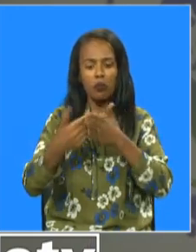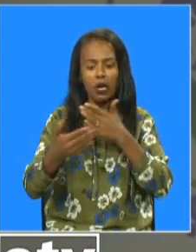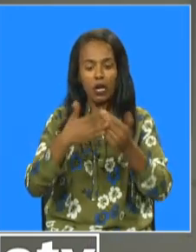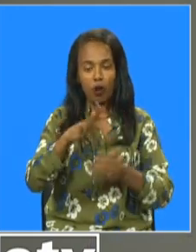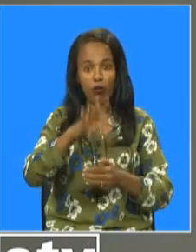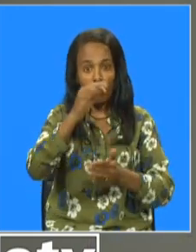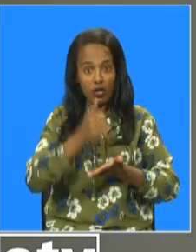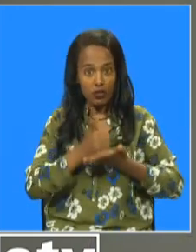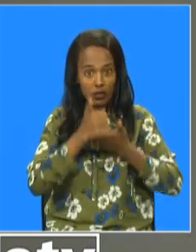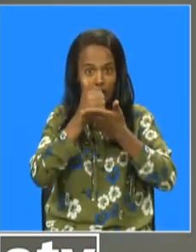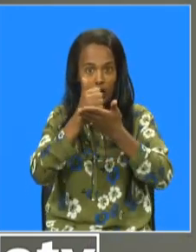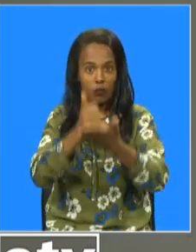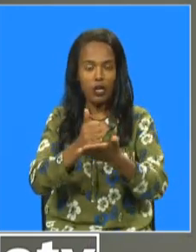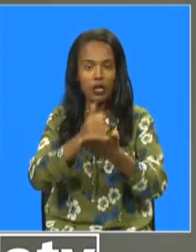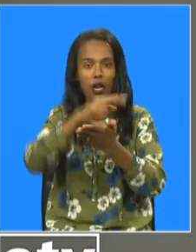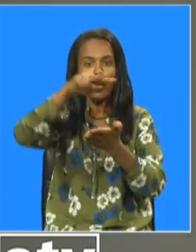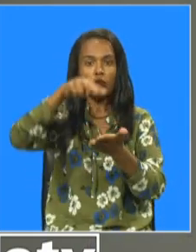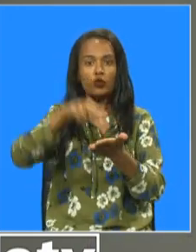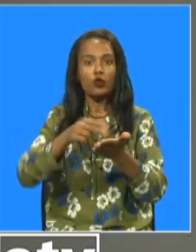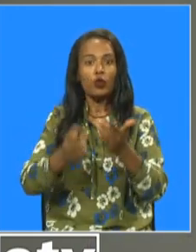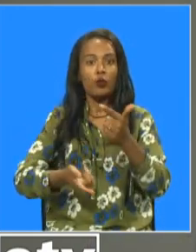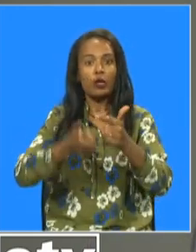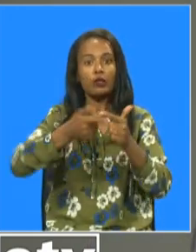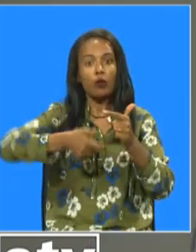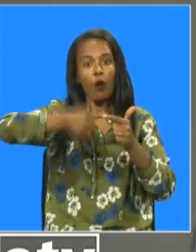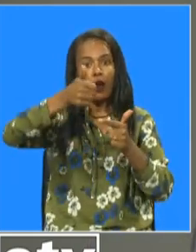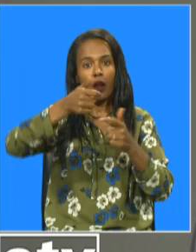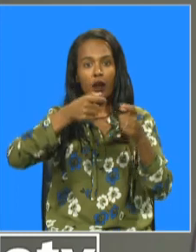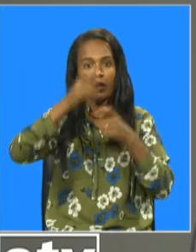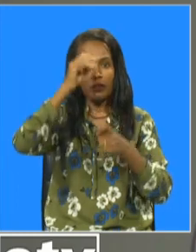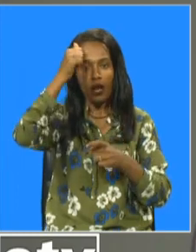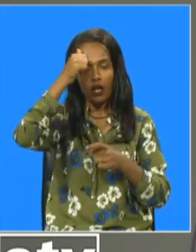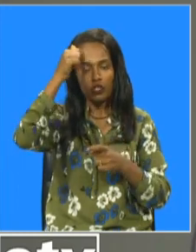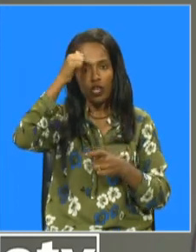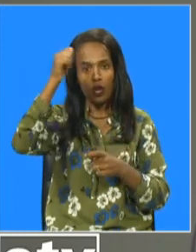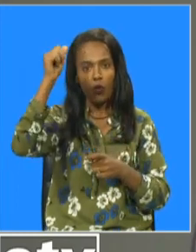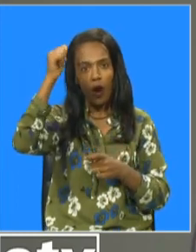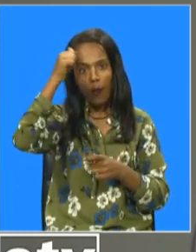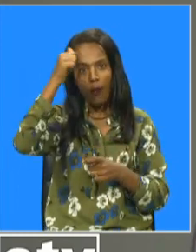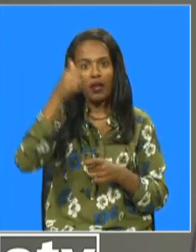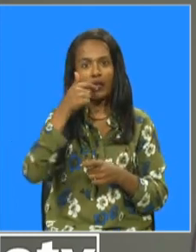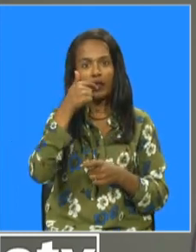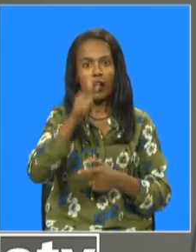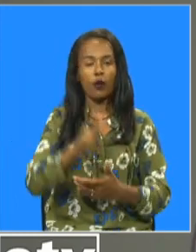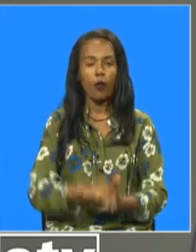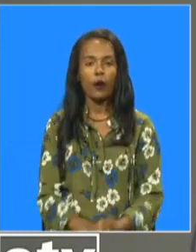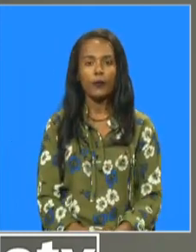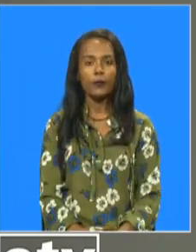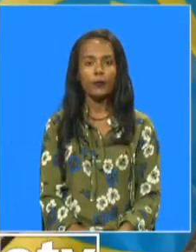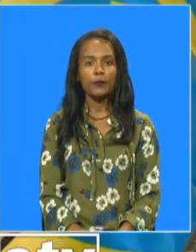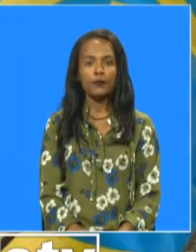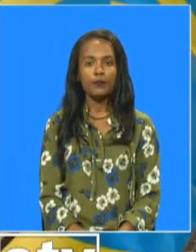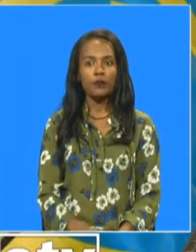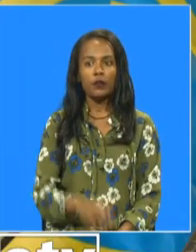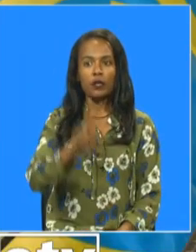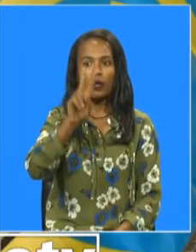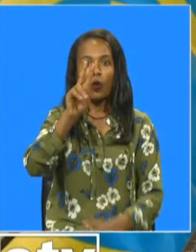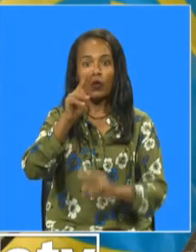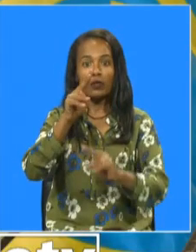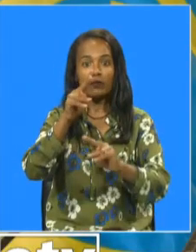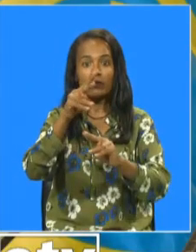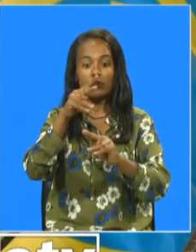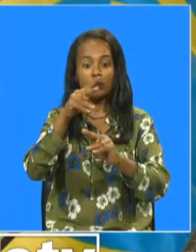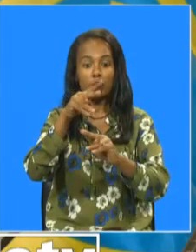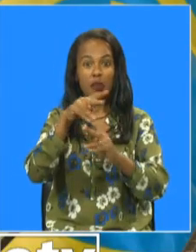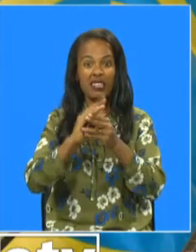ለማግኘት እንደሚረዳ የኢንስቲትዩቱ ምክትል ዋና ዳይሬክተር አስቻለው አባይነ ተናግረዋል። ከሁለት ሜትር ባነሰ ርቀት